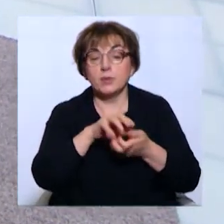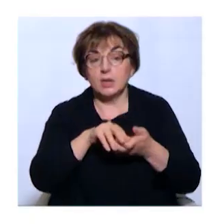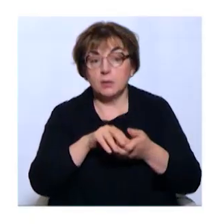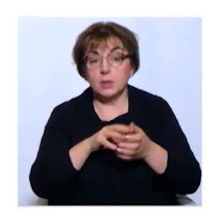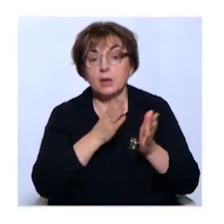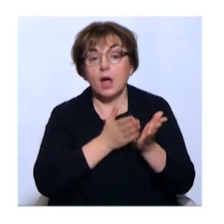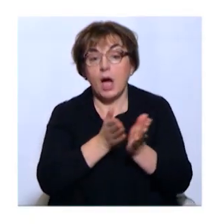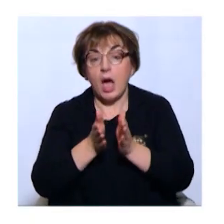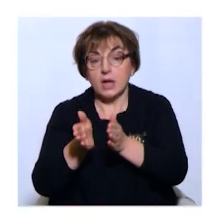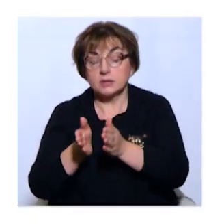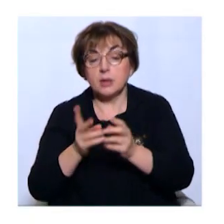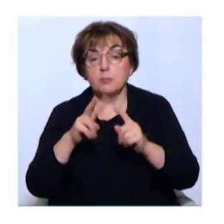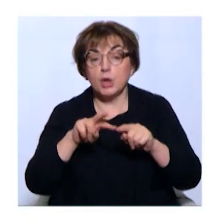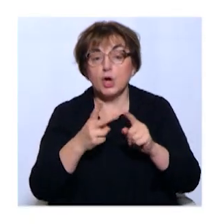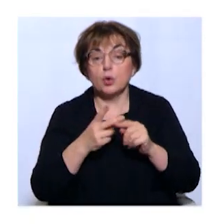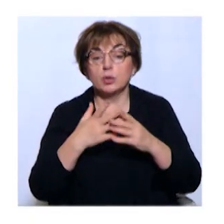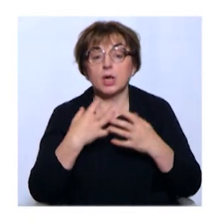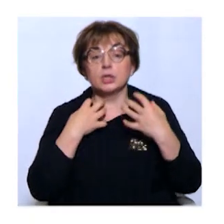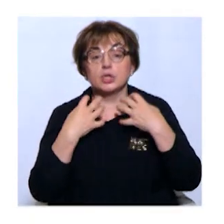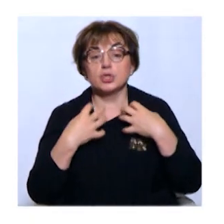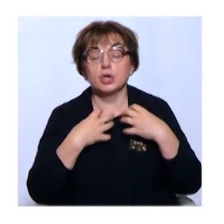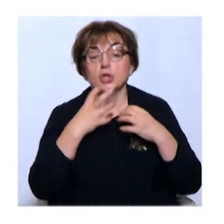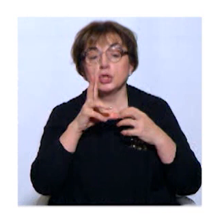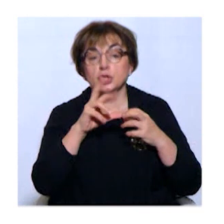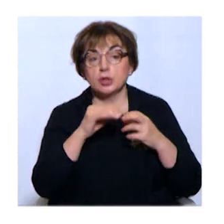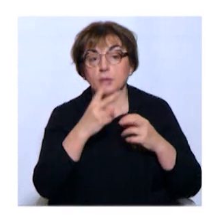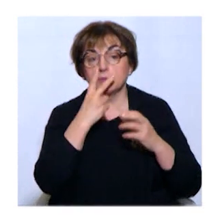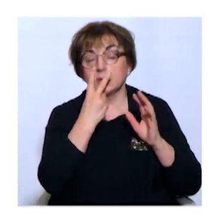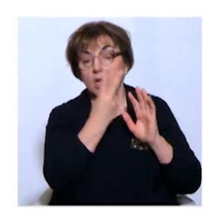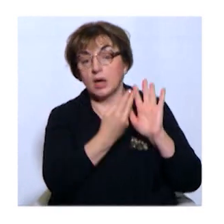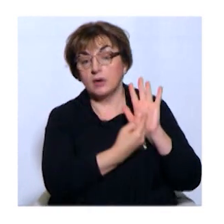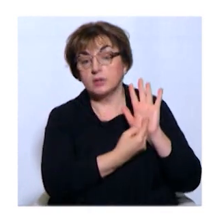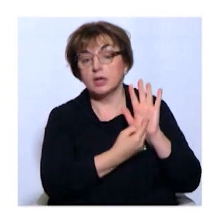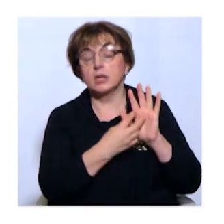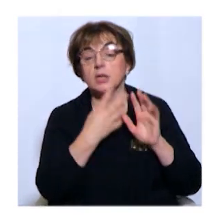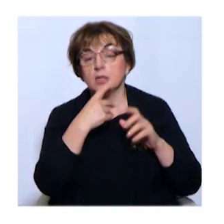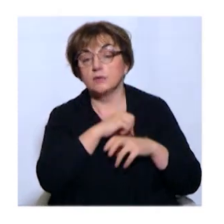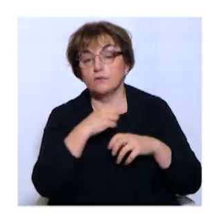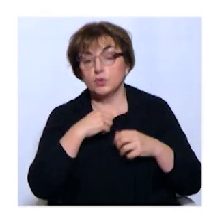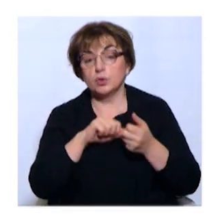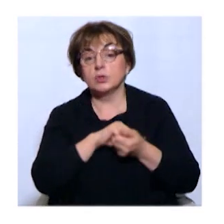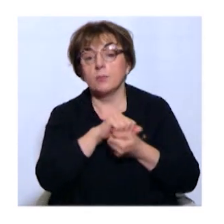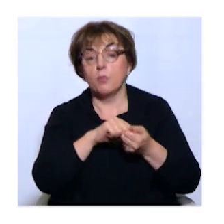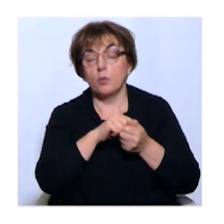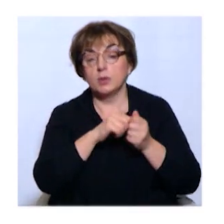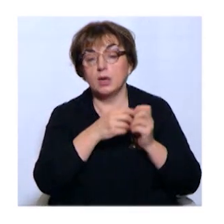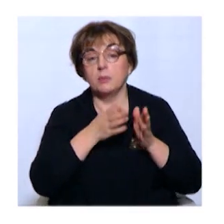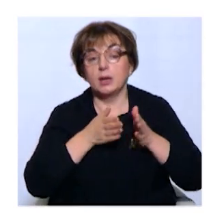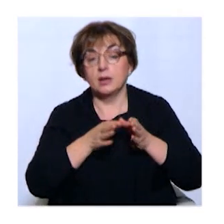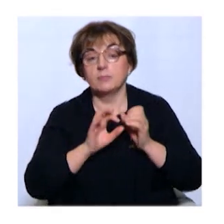ახლა თქვენ ხედავთ საჭმლის მომნელებელ ორგანოებს. მომნელებელი არხი შედგება